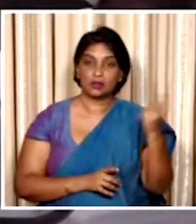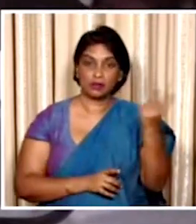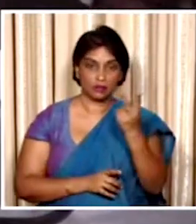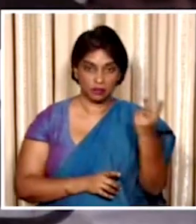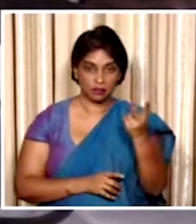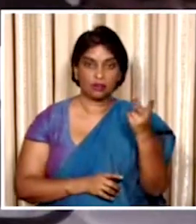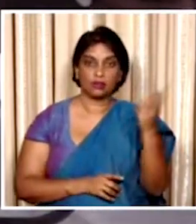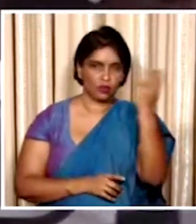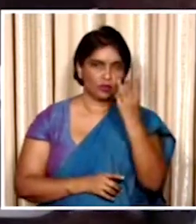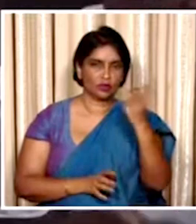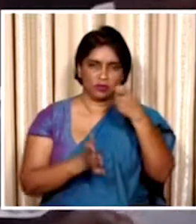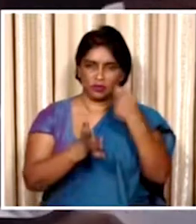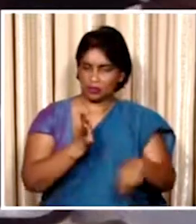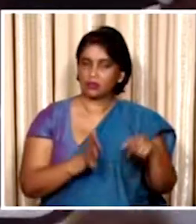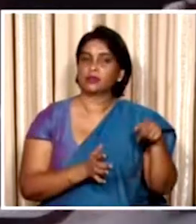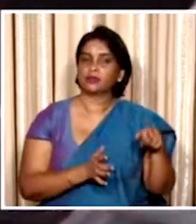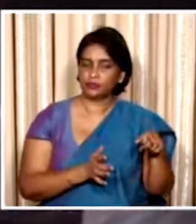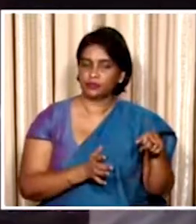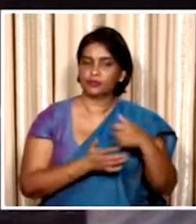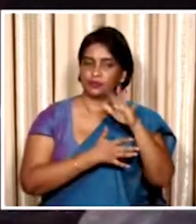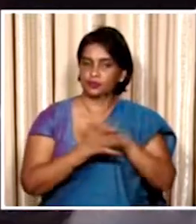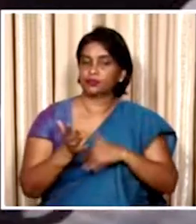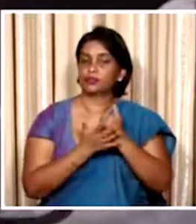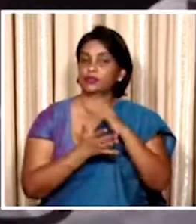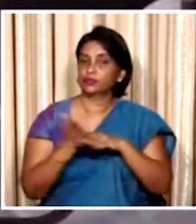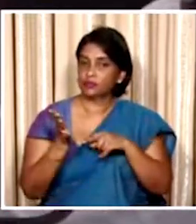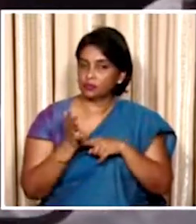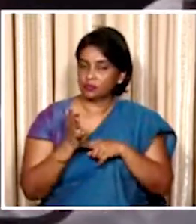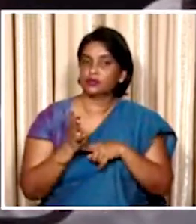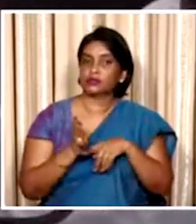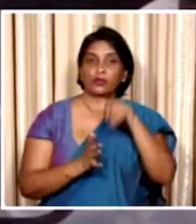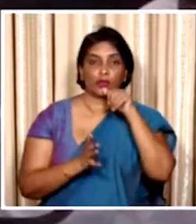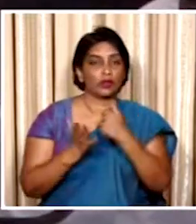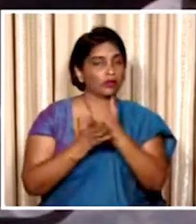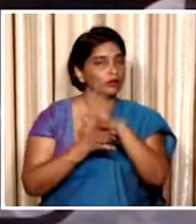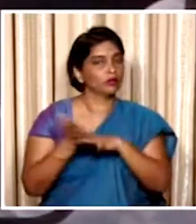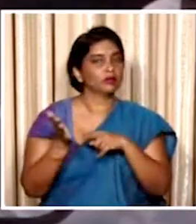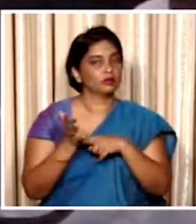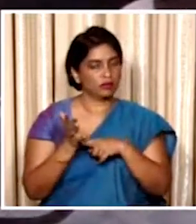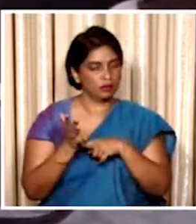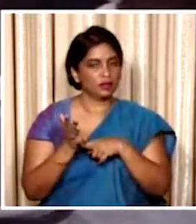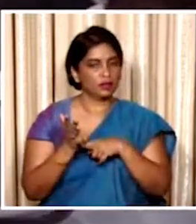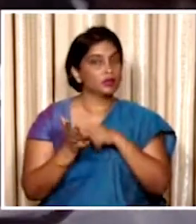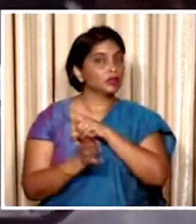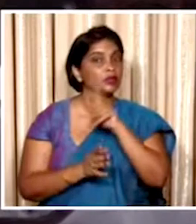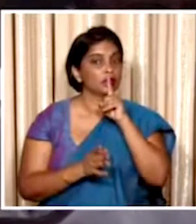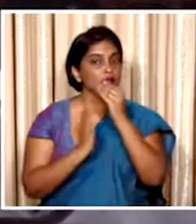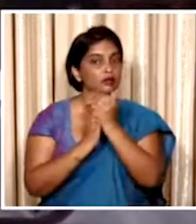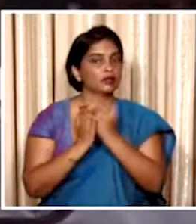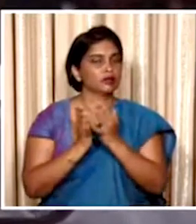දෙන්නාගේ තුන්දෙනාගේ අත්සනින් යුක්තව එවලා තියෙන ලිපිය, ඇත්තට මේ ලිපියේ මෙතුමා මතු කරපු